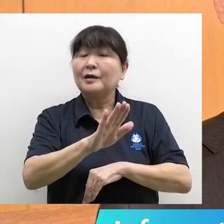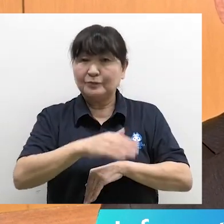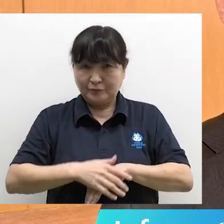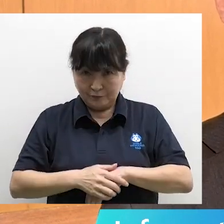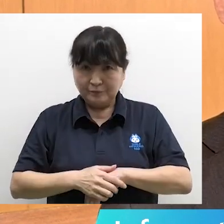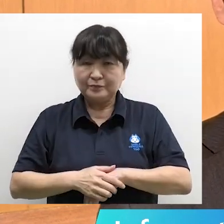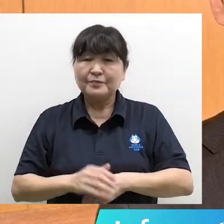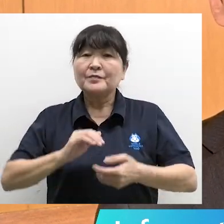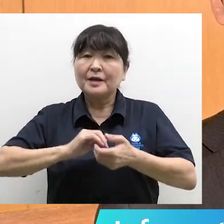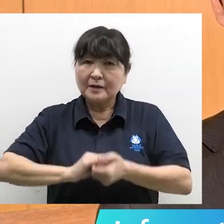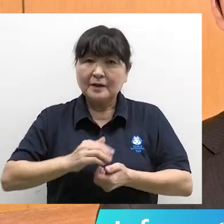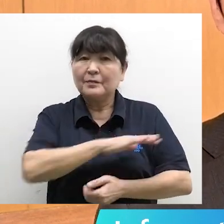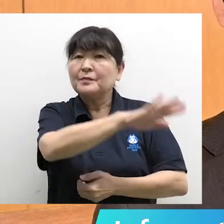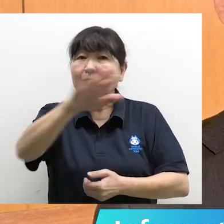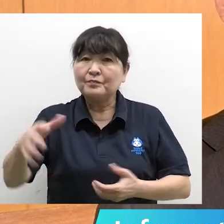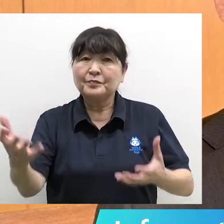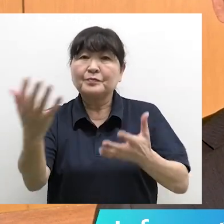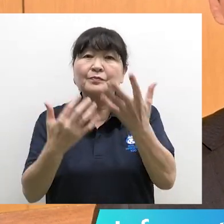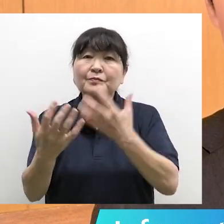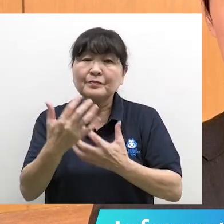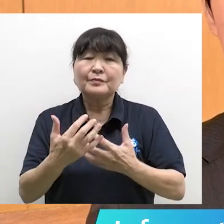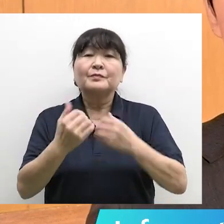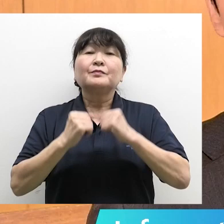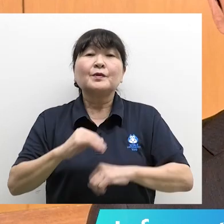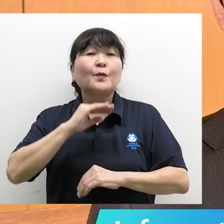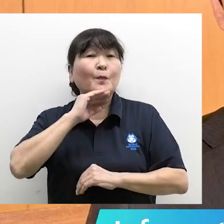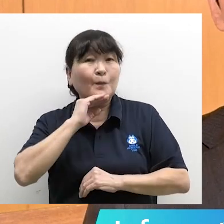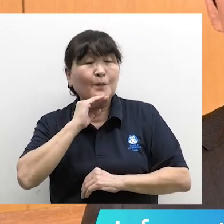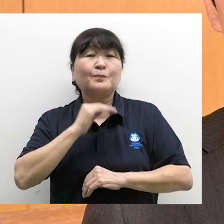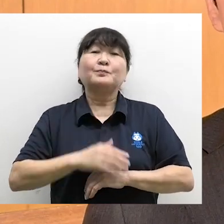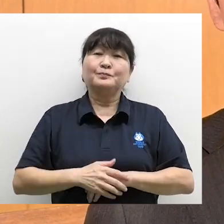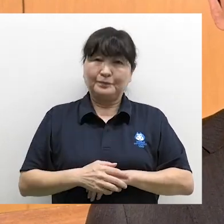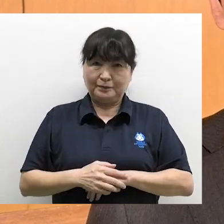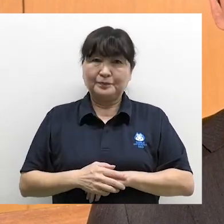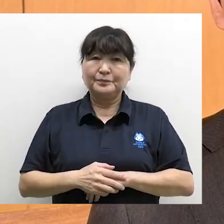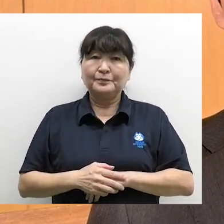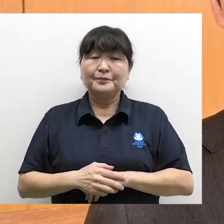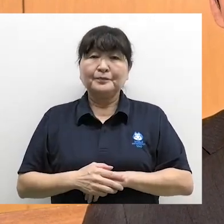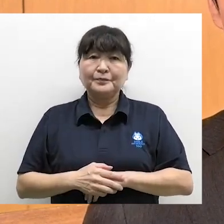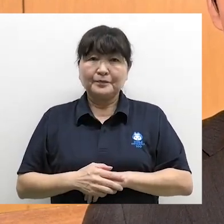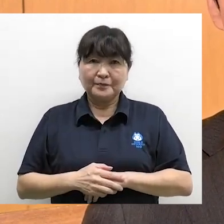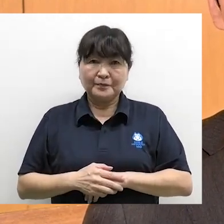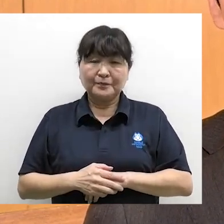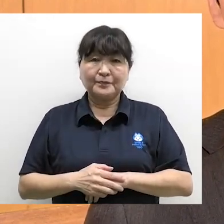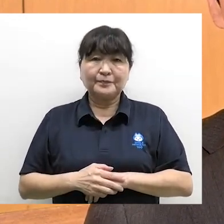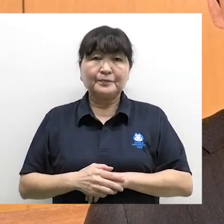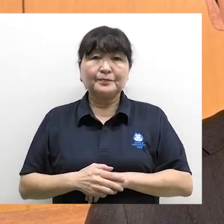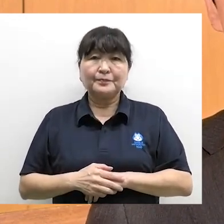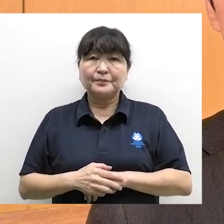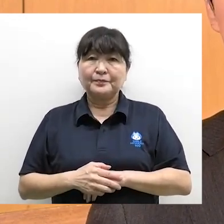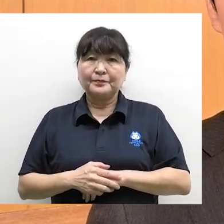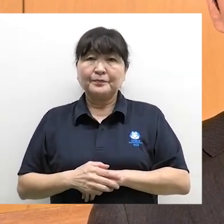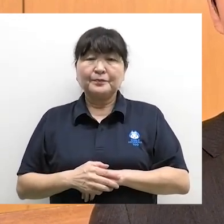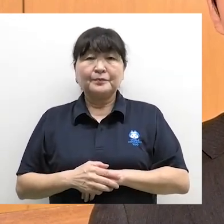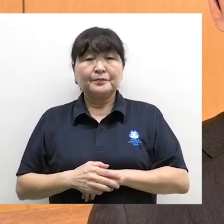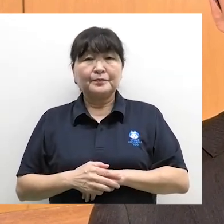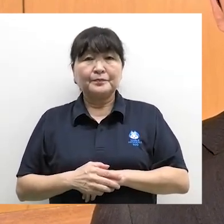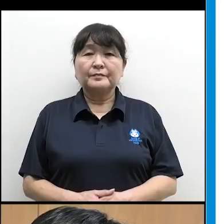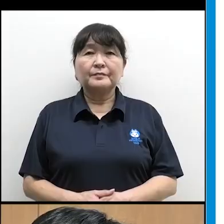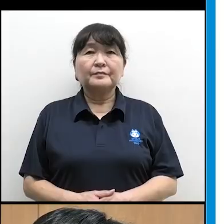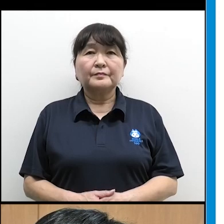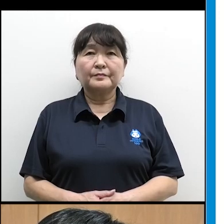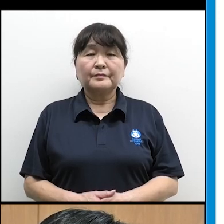多くの皆さんのご来場をお待ちしております。お知らせとしては以上でございます。続いて発表事項に移ります